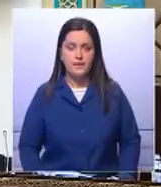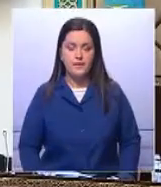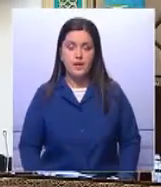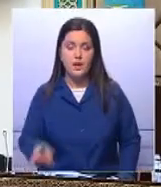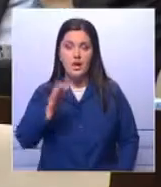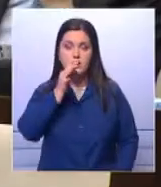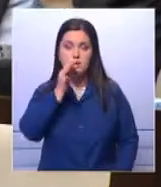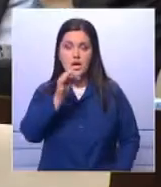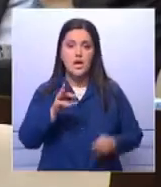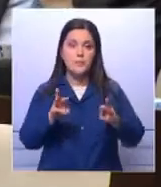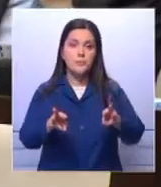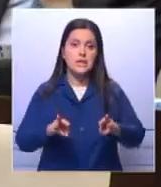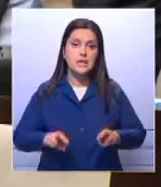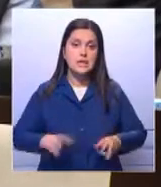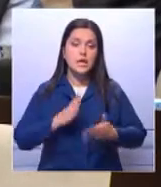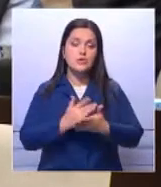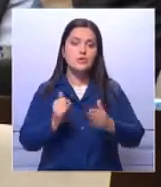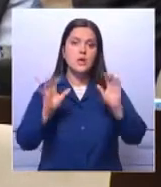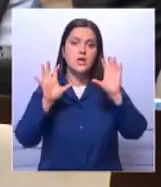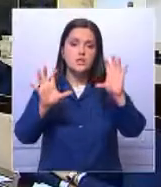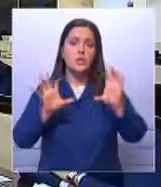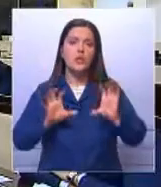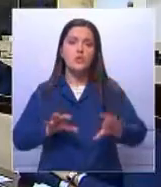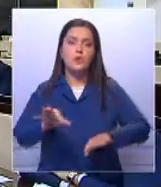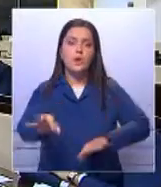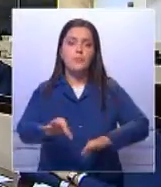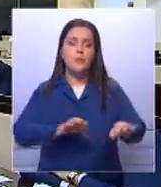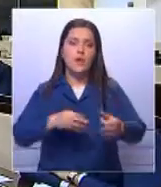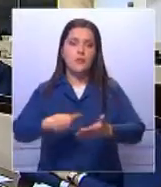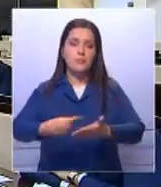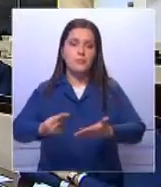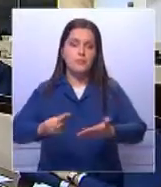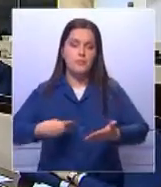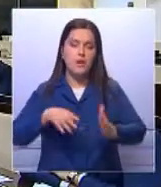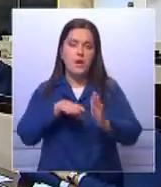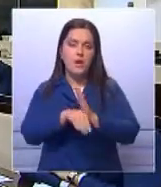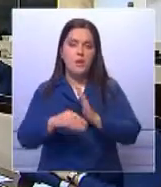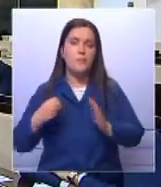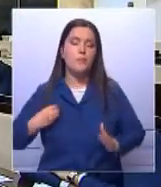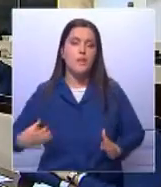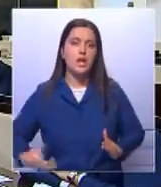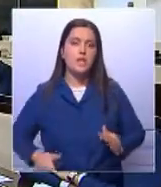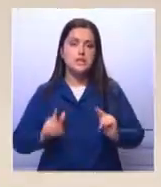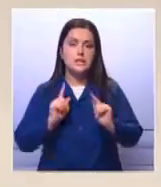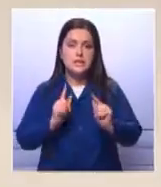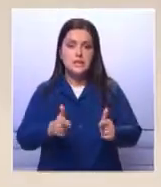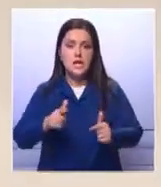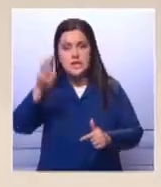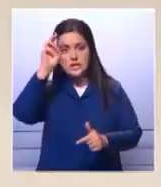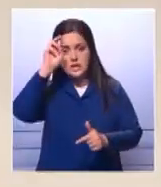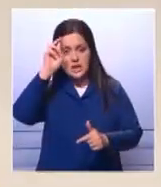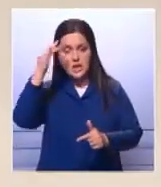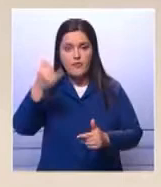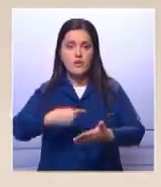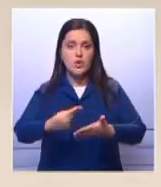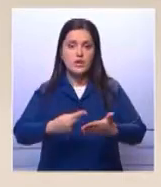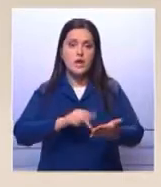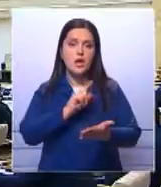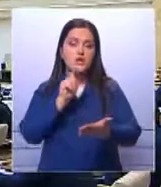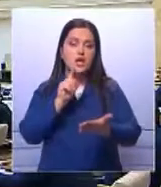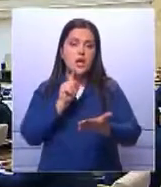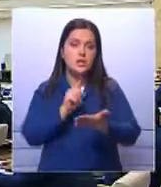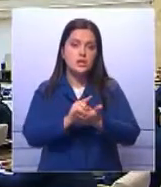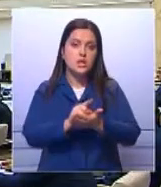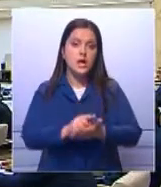Что касается основной темы доклада министра, то сенаторы приняли законопроект о ратификации Парижского соглашения. Страна, которая